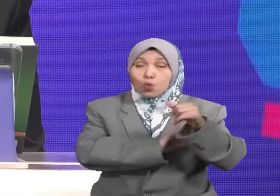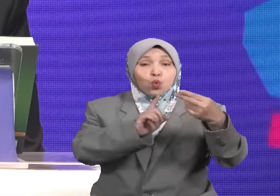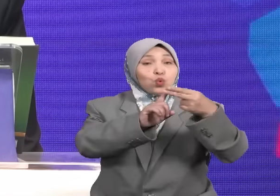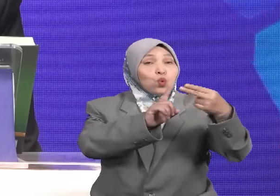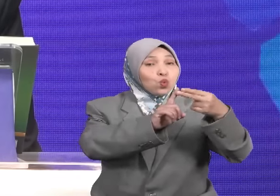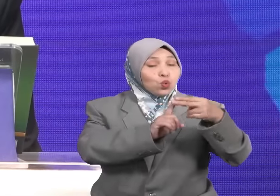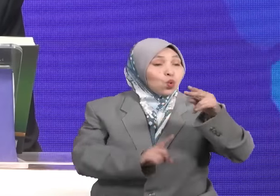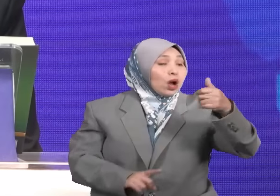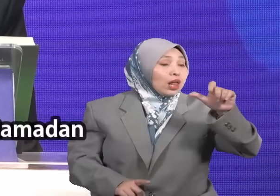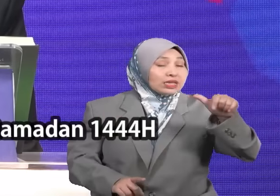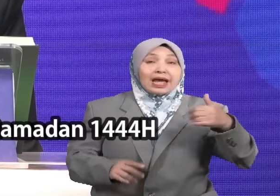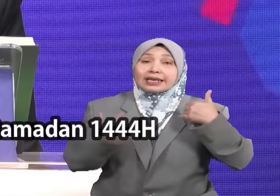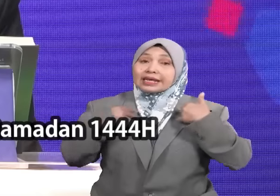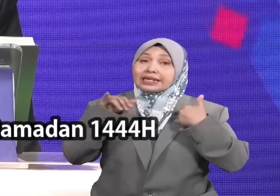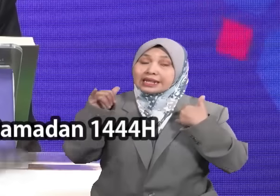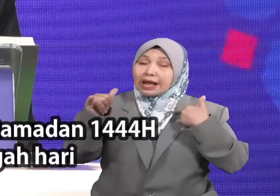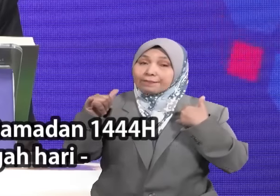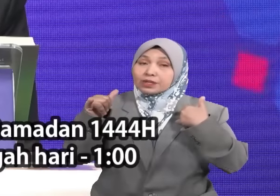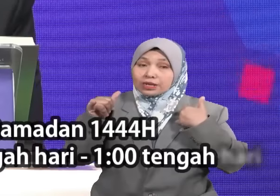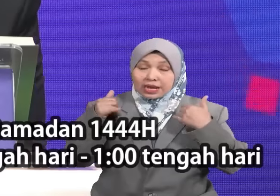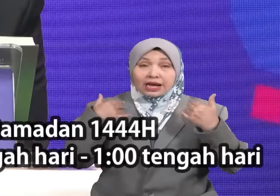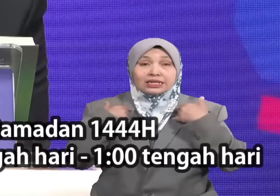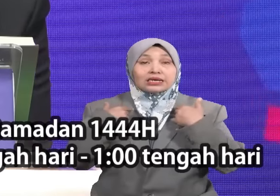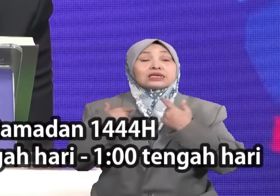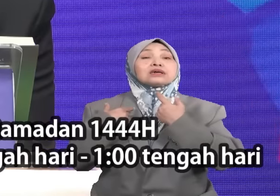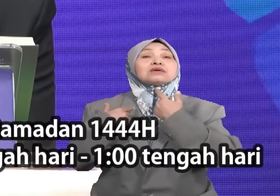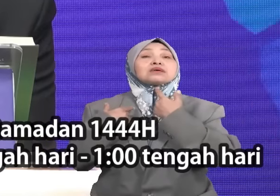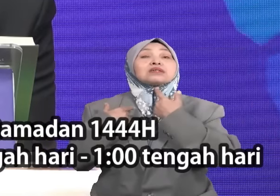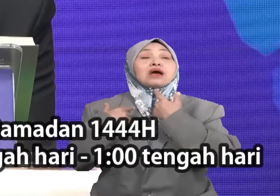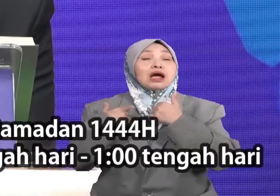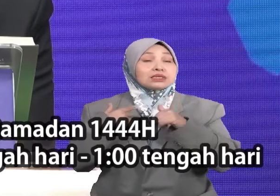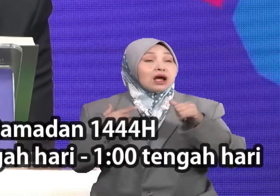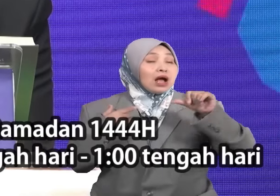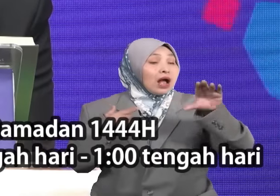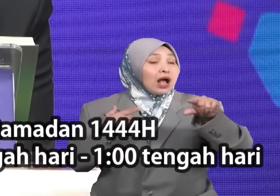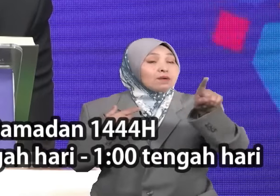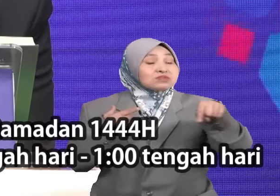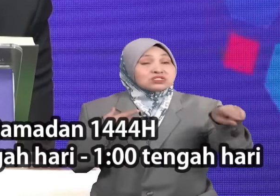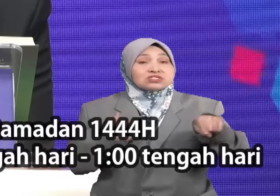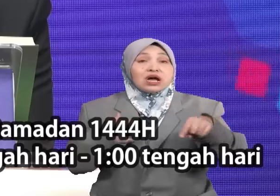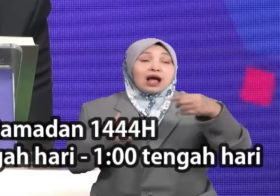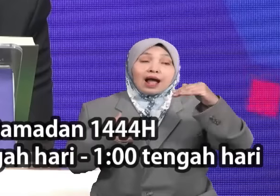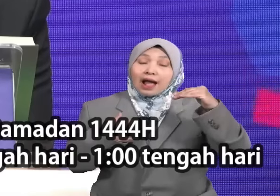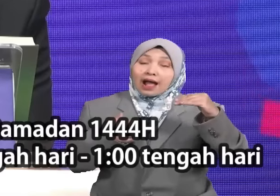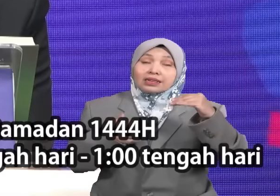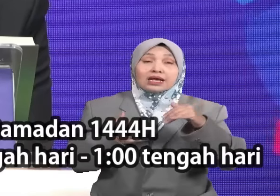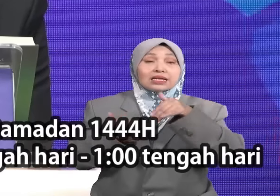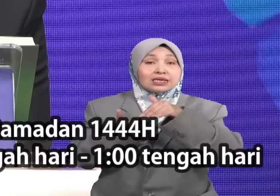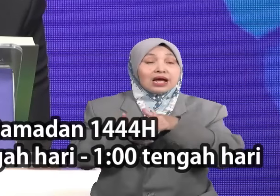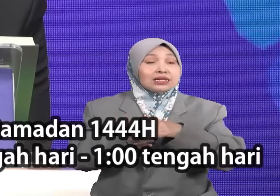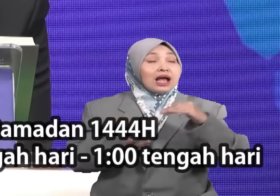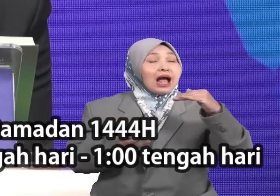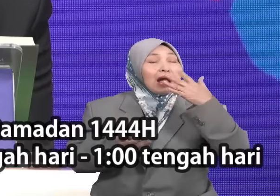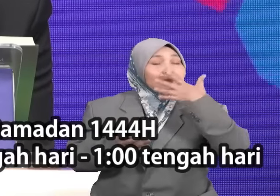huruf-huruf halqi yang ada 6 tu. Huruf-huruf yang berada di kerongkong yang ada 6 tu. Hamzah, ha, kemudian di tengah ada ha